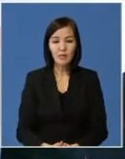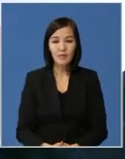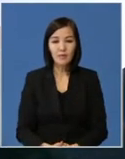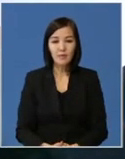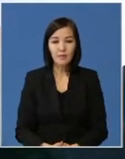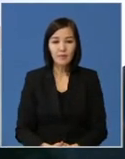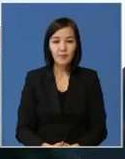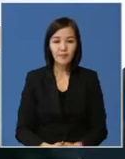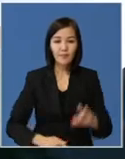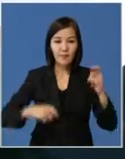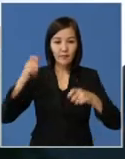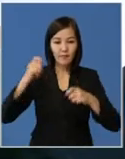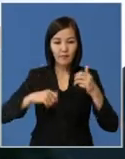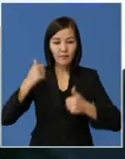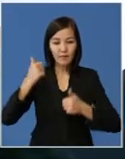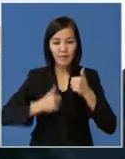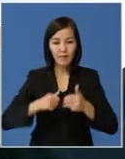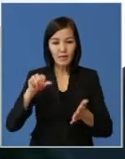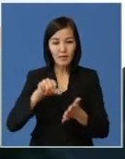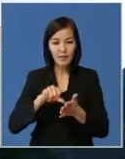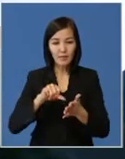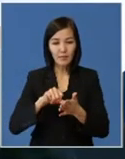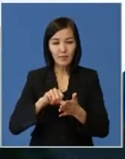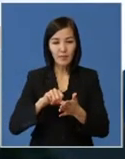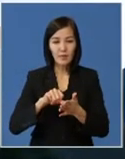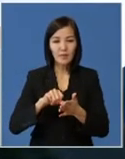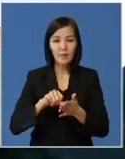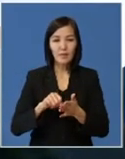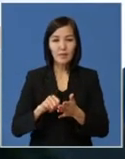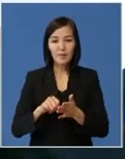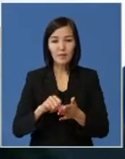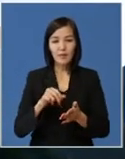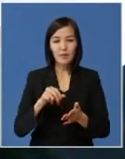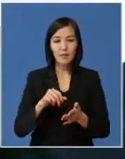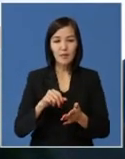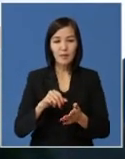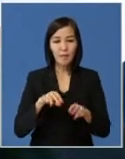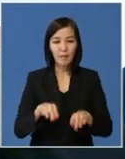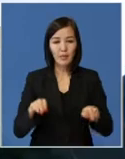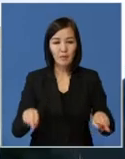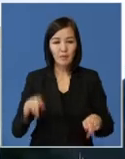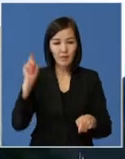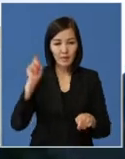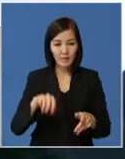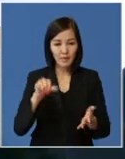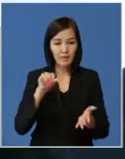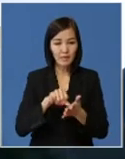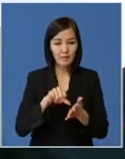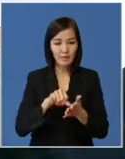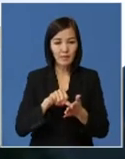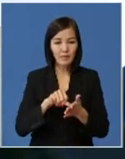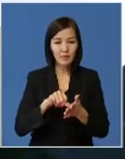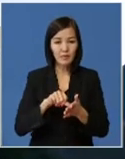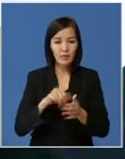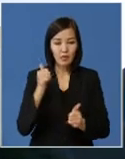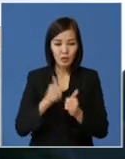Бұл фестивальға біз қатысқанымызға, яғни Сәбит Мұқанов атындағы қазақ саз драма театры сонау Петропавлдан келіп қатысқанымызға өте қуаныштымыз. Бұндай фестивальдер жиі-жиі